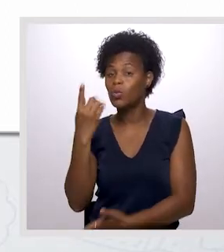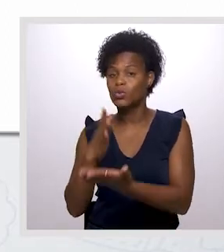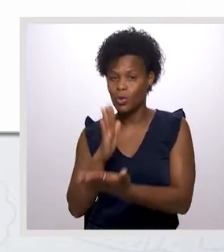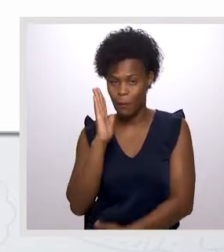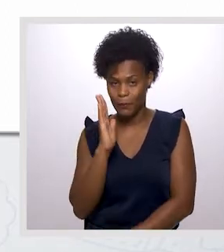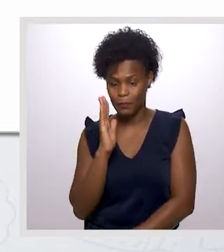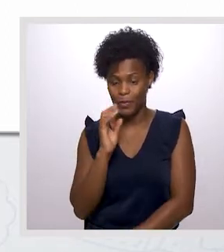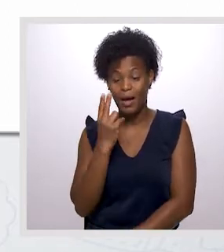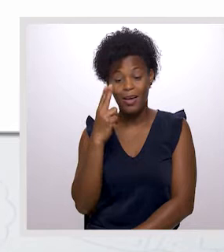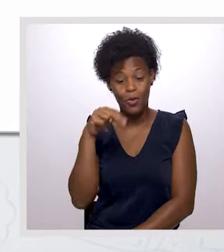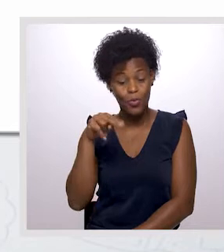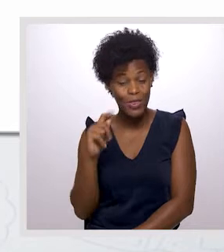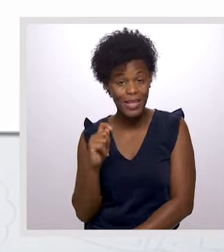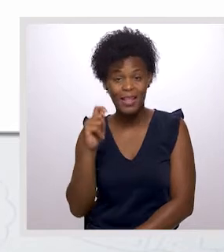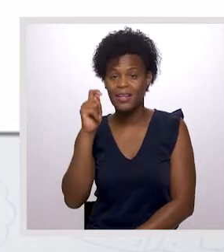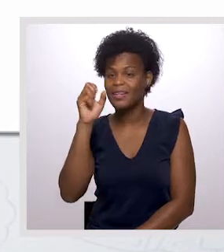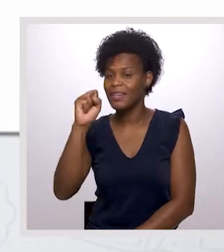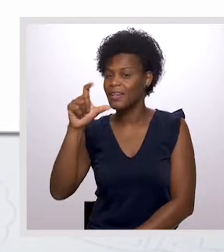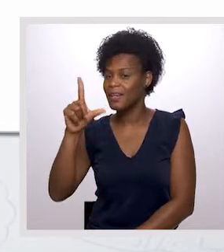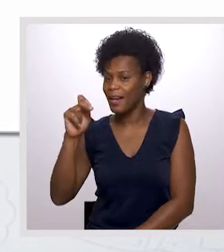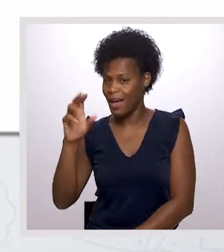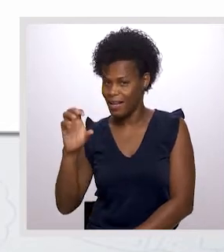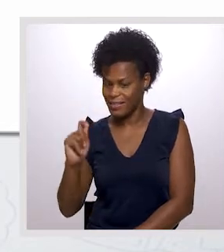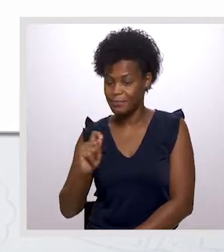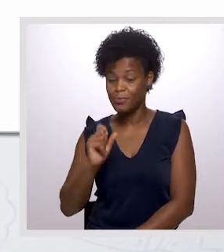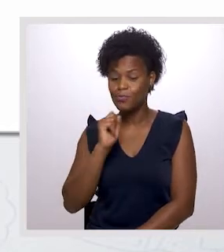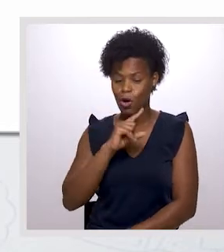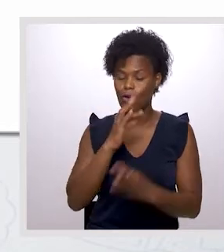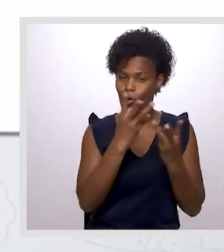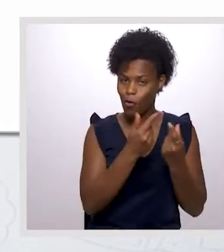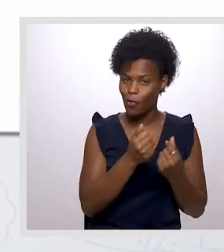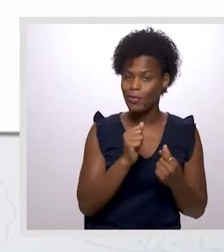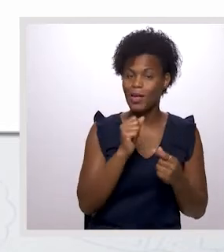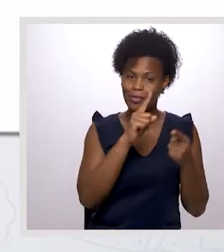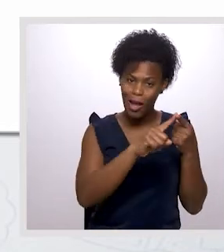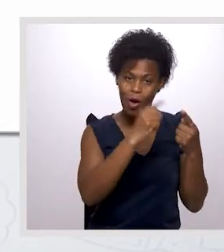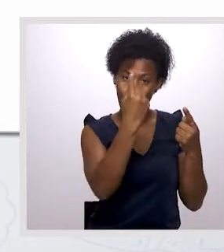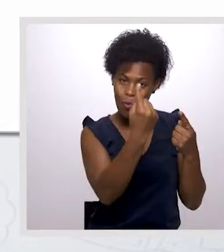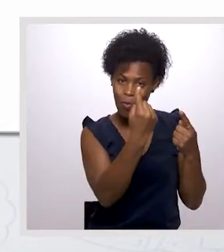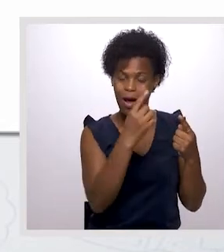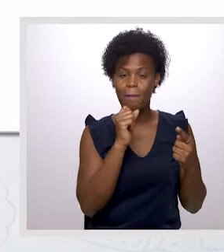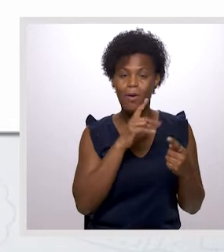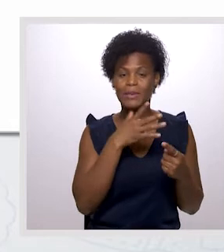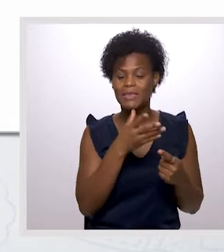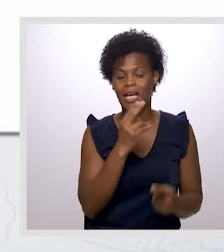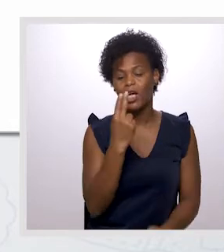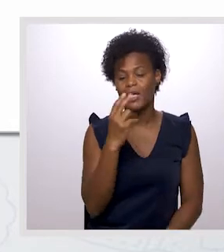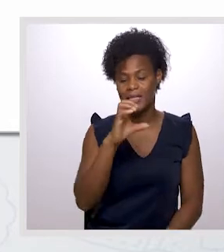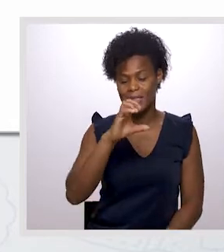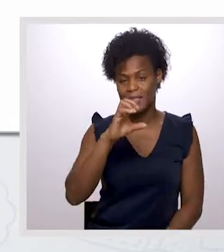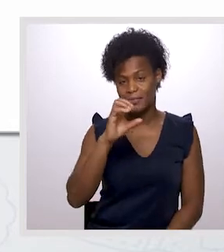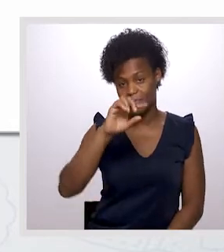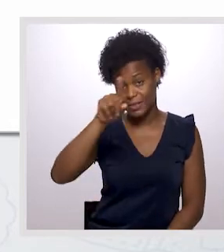peut compter l'unité, on va dire c'est une glace. Mas e aqui? Temos uma